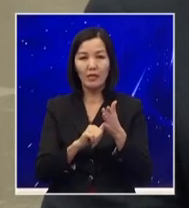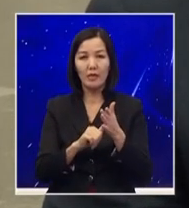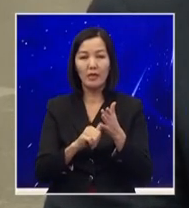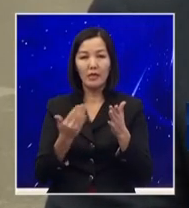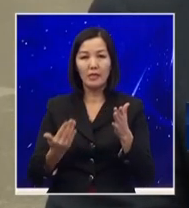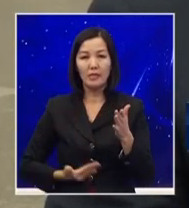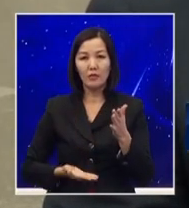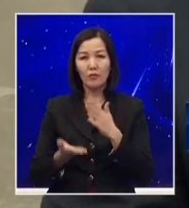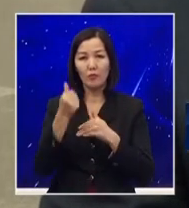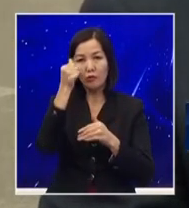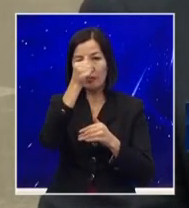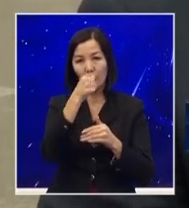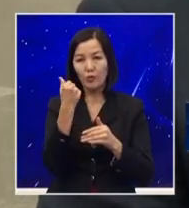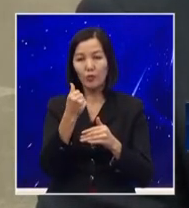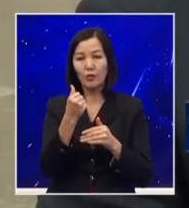заселенным в прошлом году